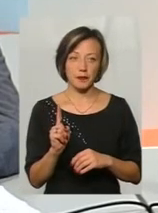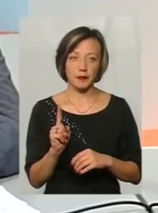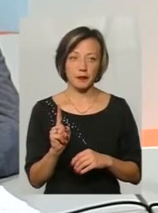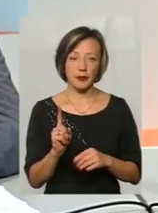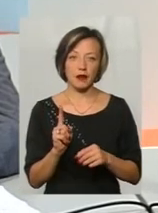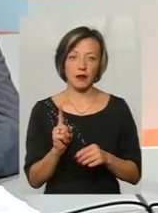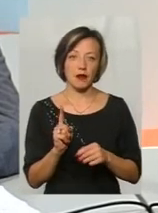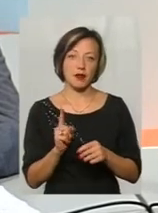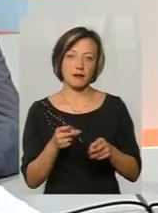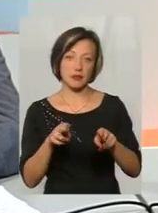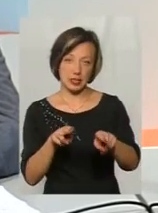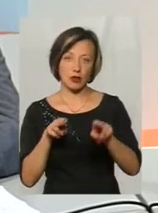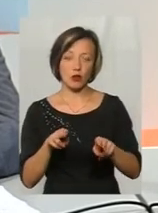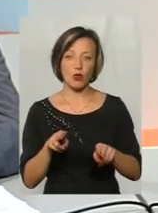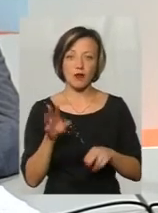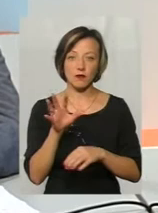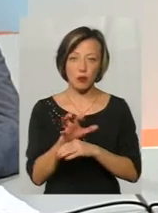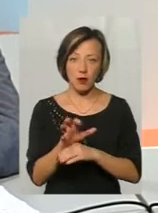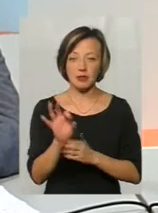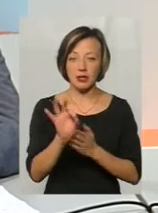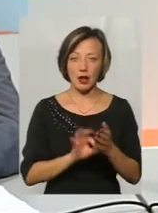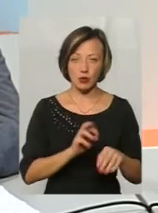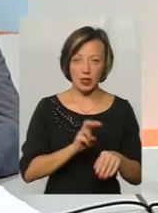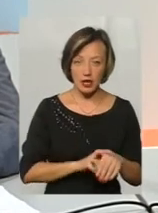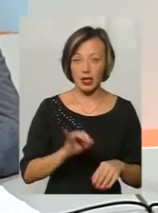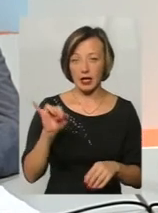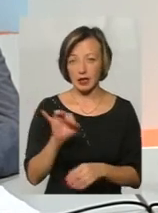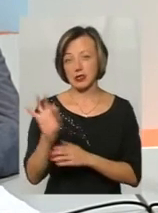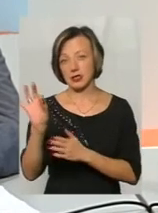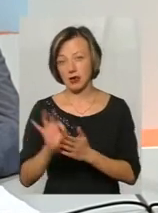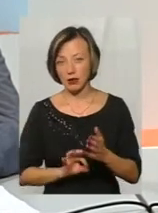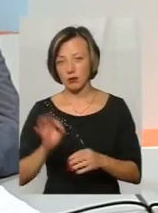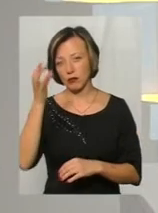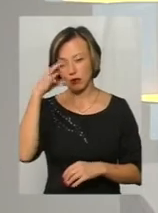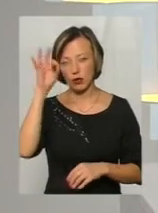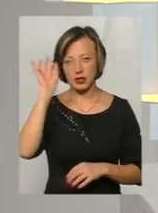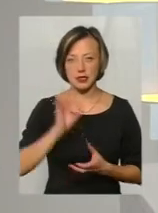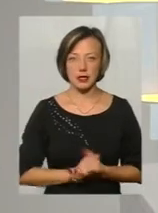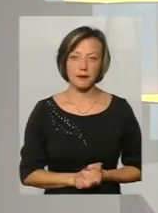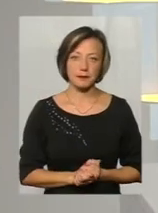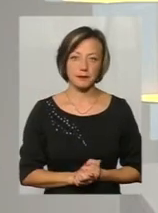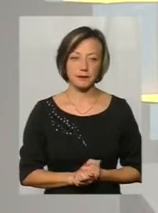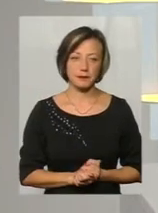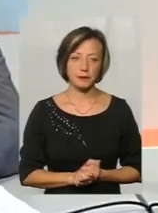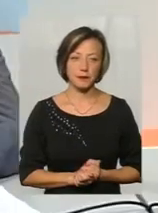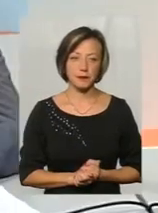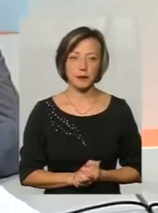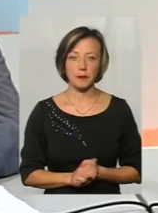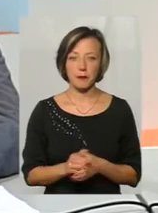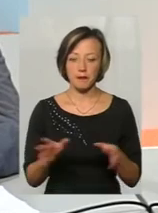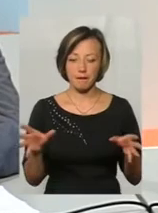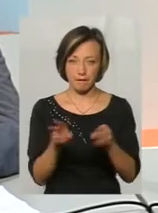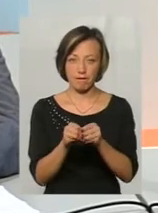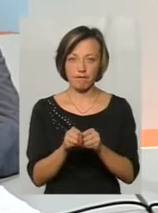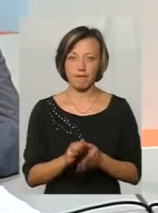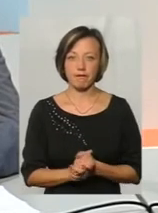стрільнули в собаку, звісно, зразу ж ветеринарний лікар і зразу ж правоохоронні органи. Воно одне від другого,